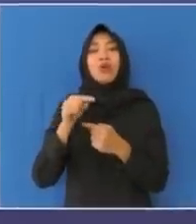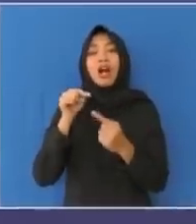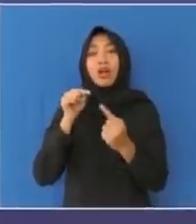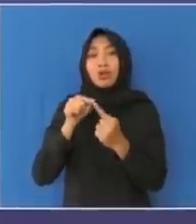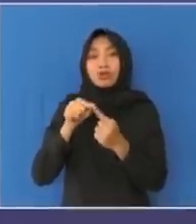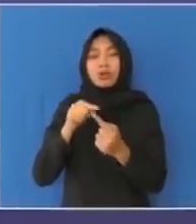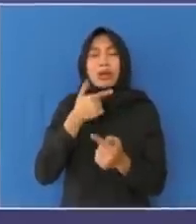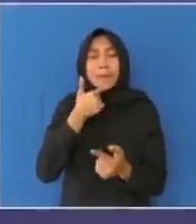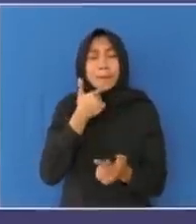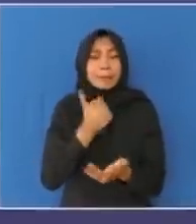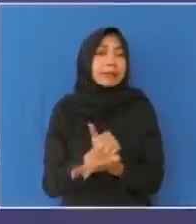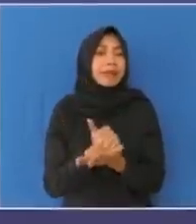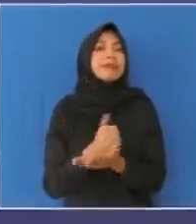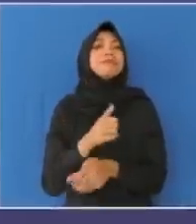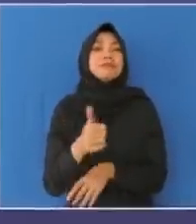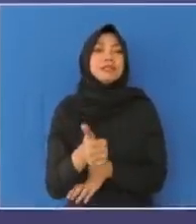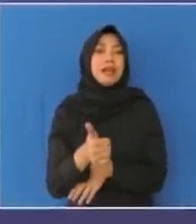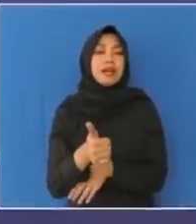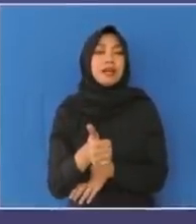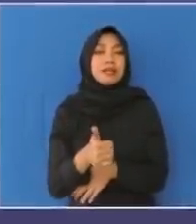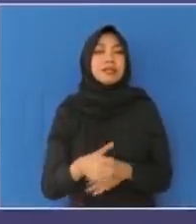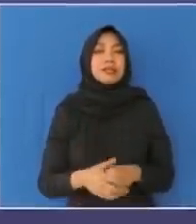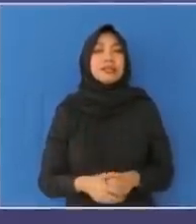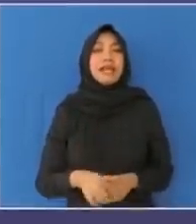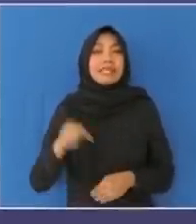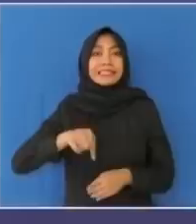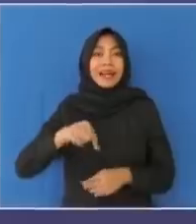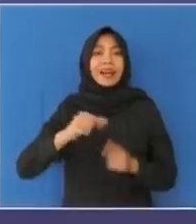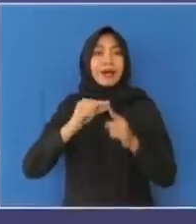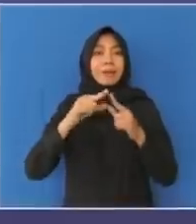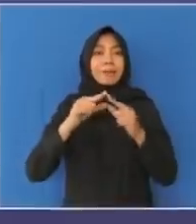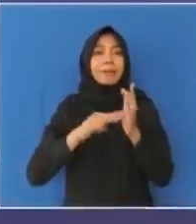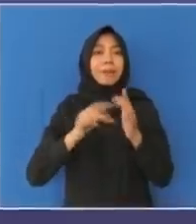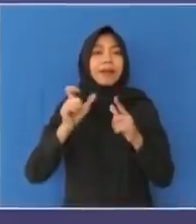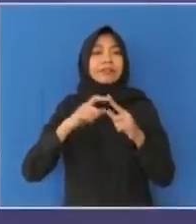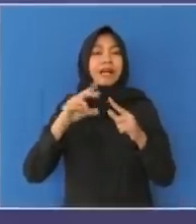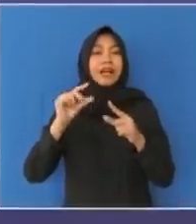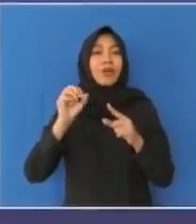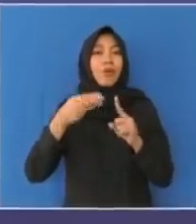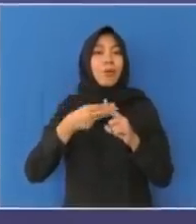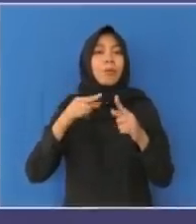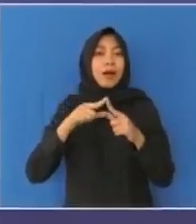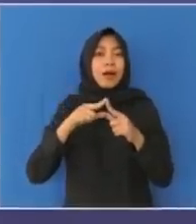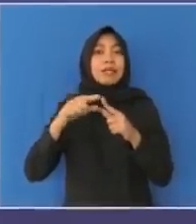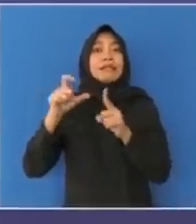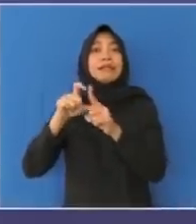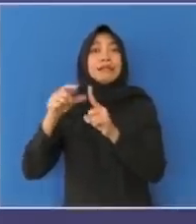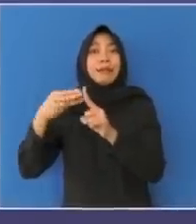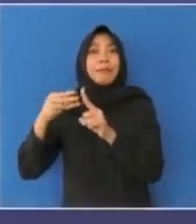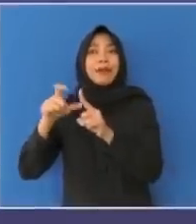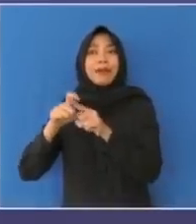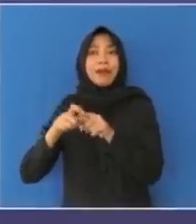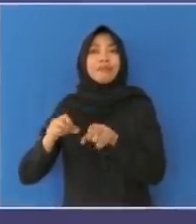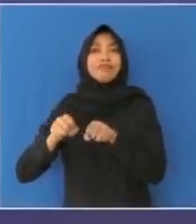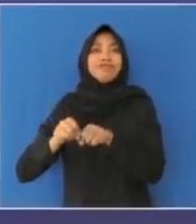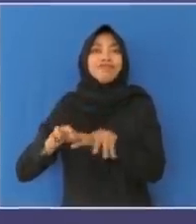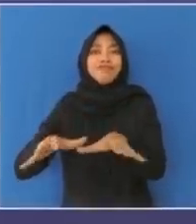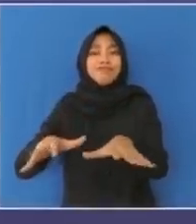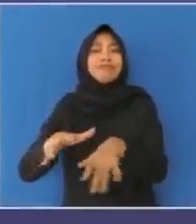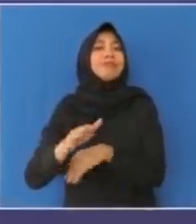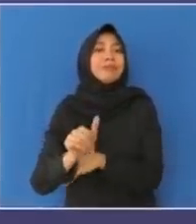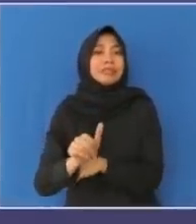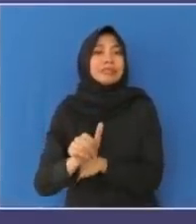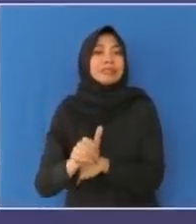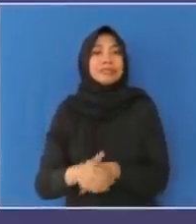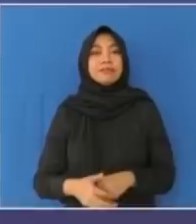rumah kita sekarang menghadapi musim pancaroba ancaman demam berdarah masih akan meningkat